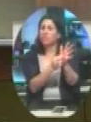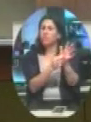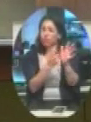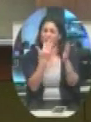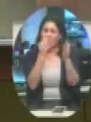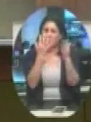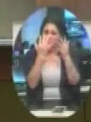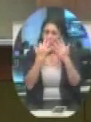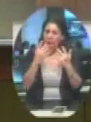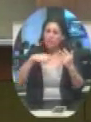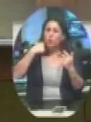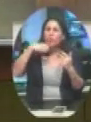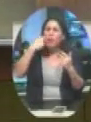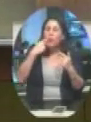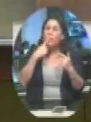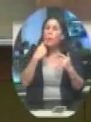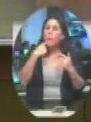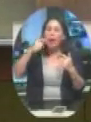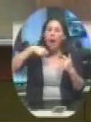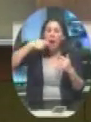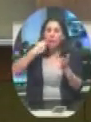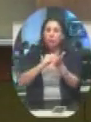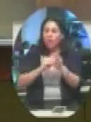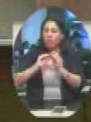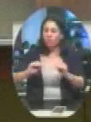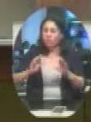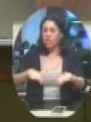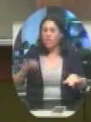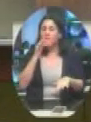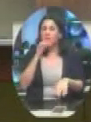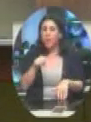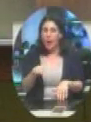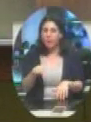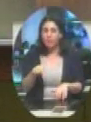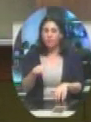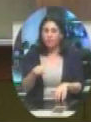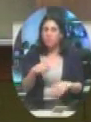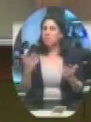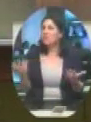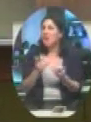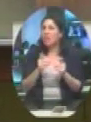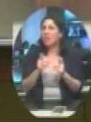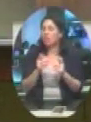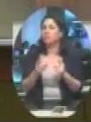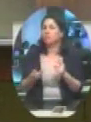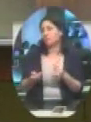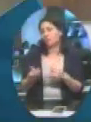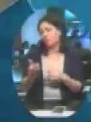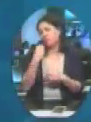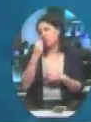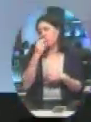סוכר, שדרך זה נוכל לחנך את הילדים והנוער איך להימנע מהכינה של מזון